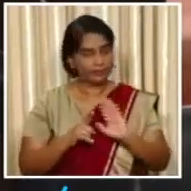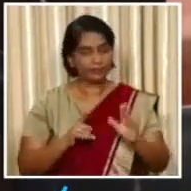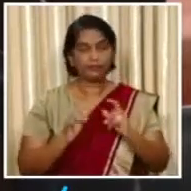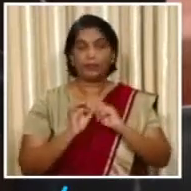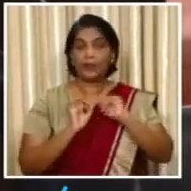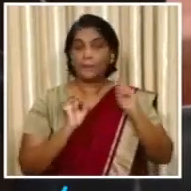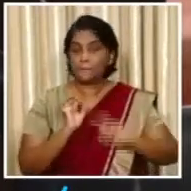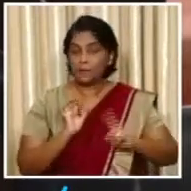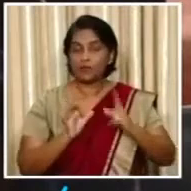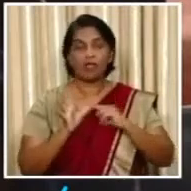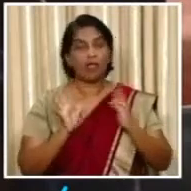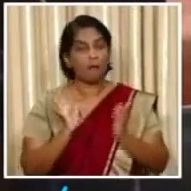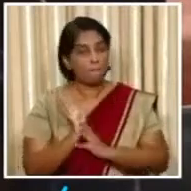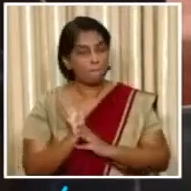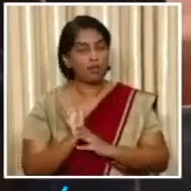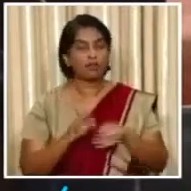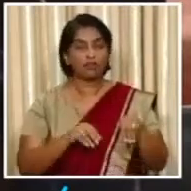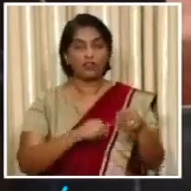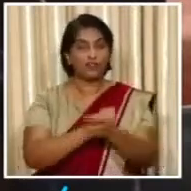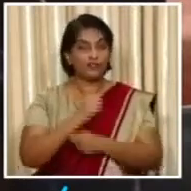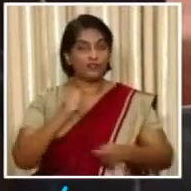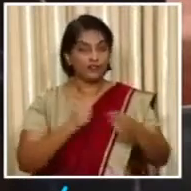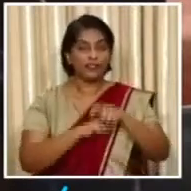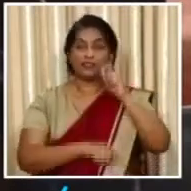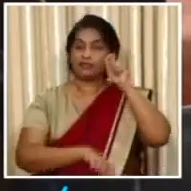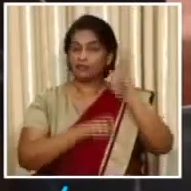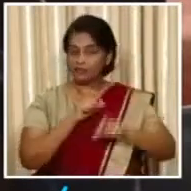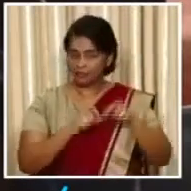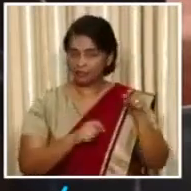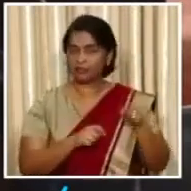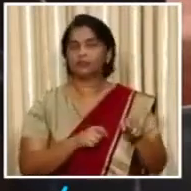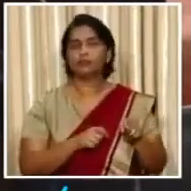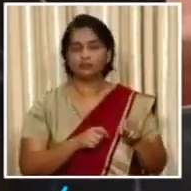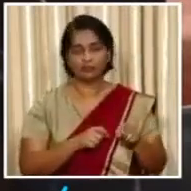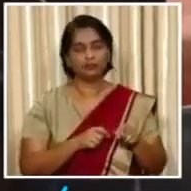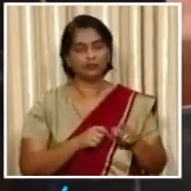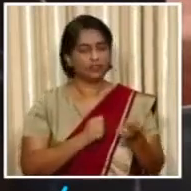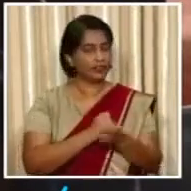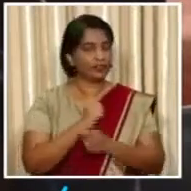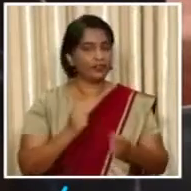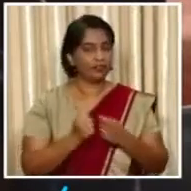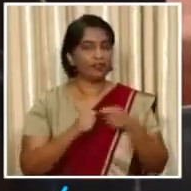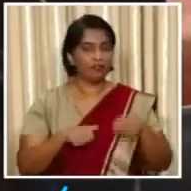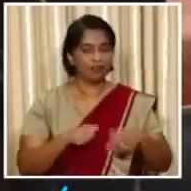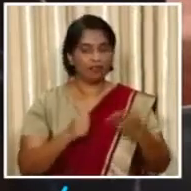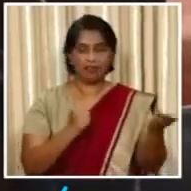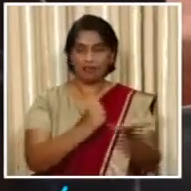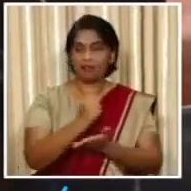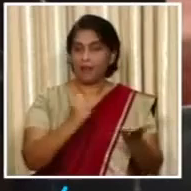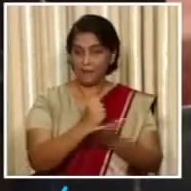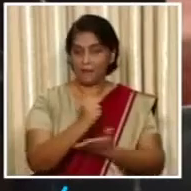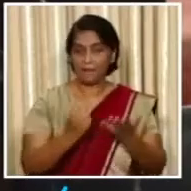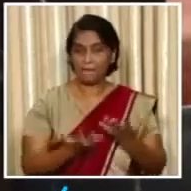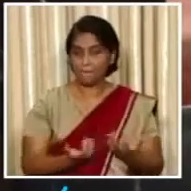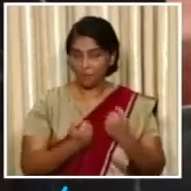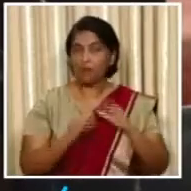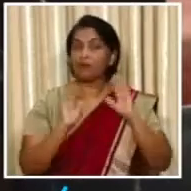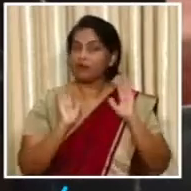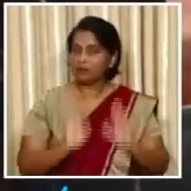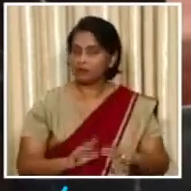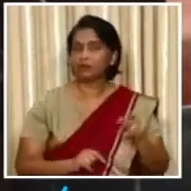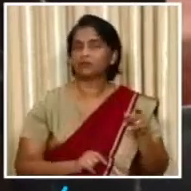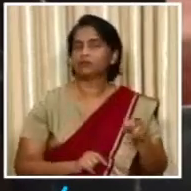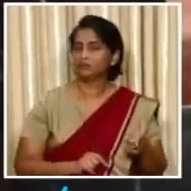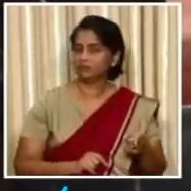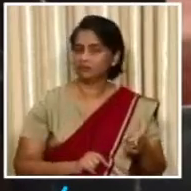போன்ற பிரதேசங்களிலே சிறுபோக வேளாண்மையின் அறுவடை ஆரம்பித்து விட்டது. ஆனால் படி மார்க்கெட்டிங்